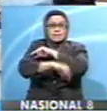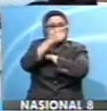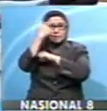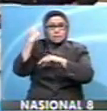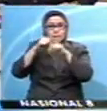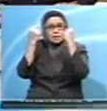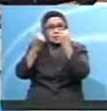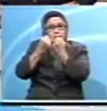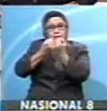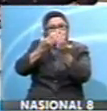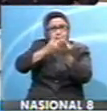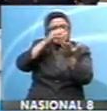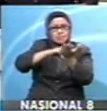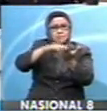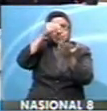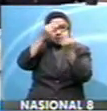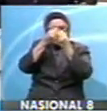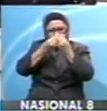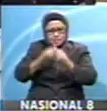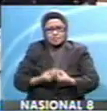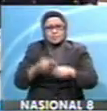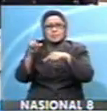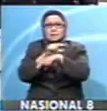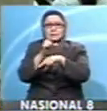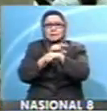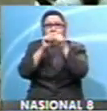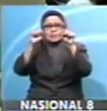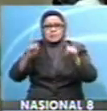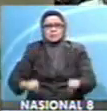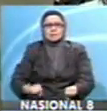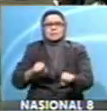baharu dan cara pengiraan GST